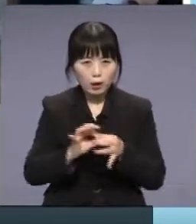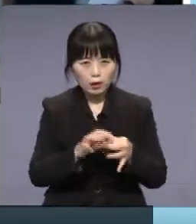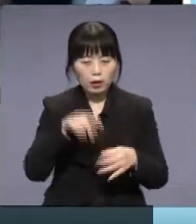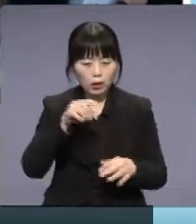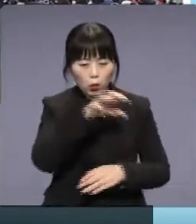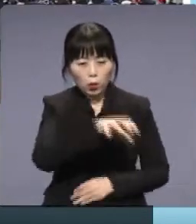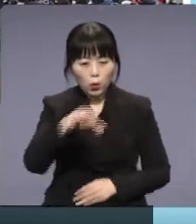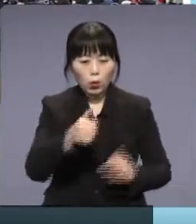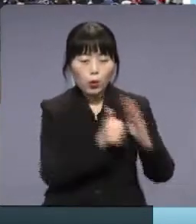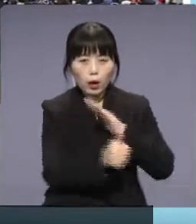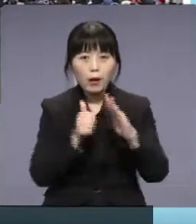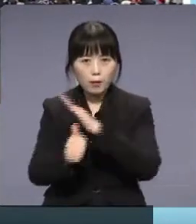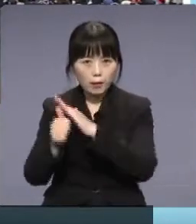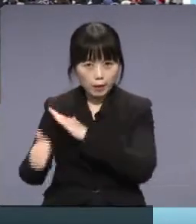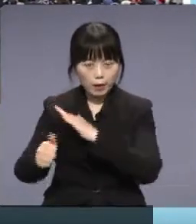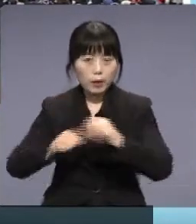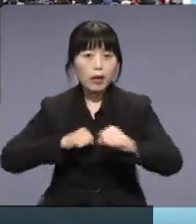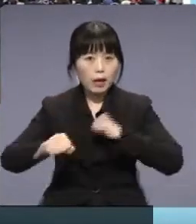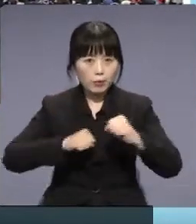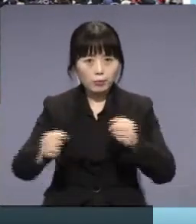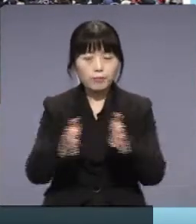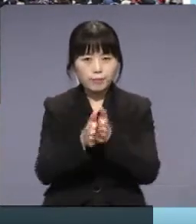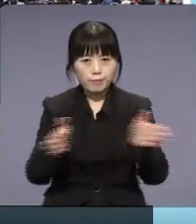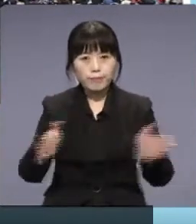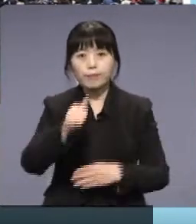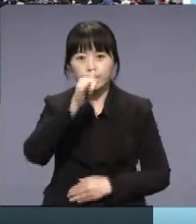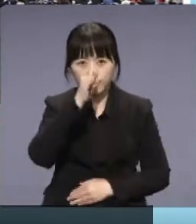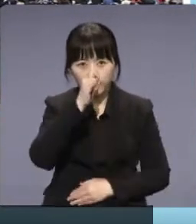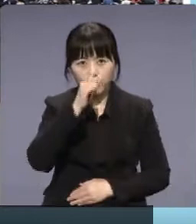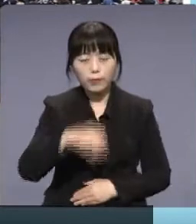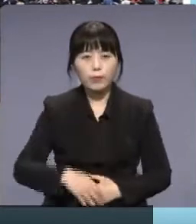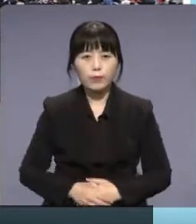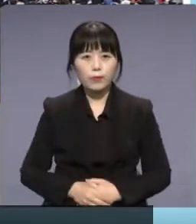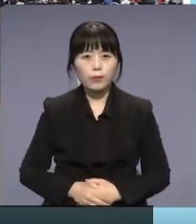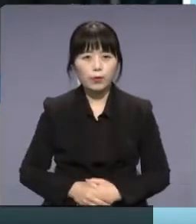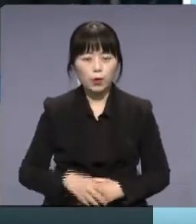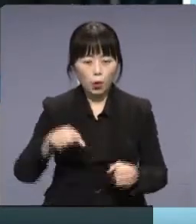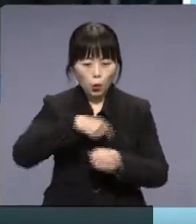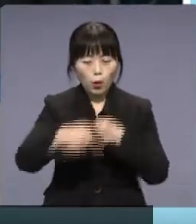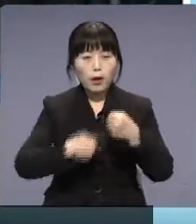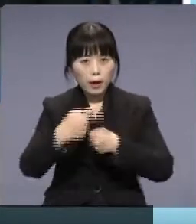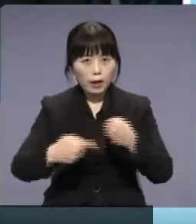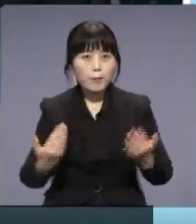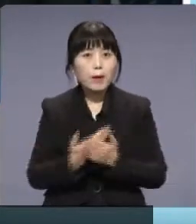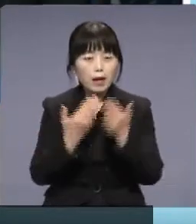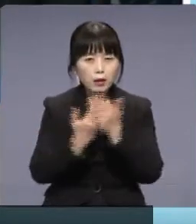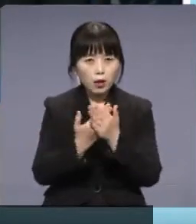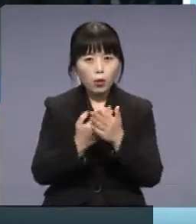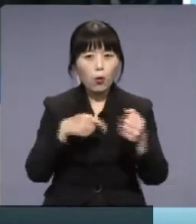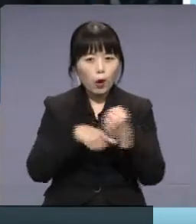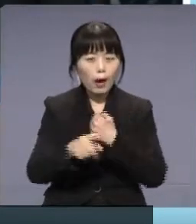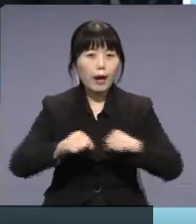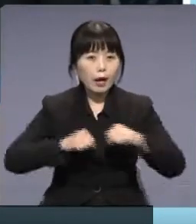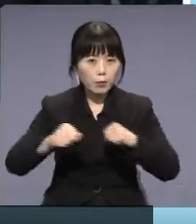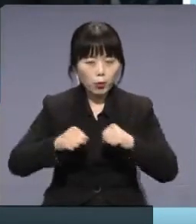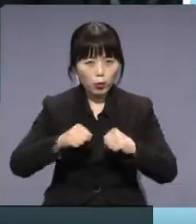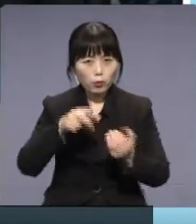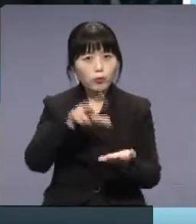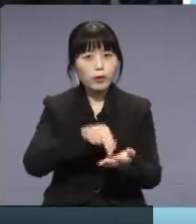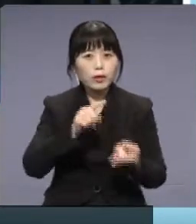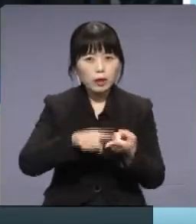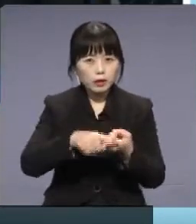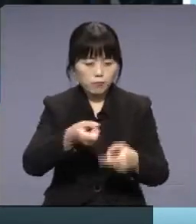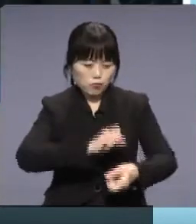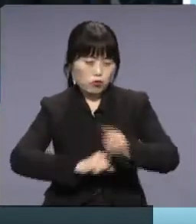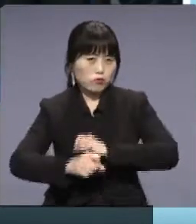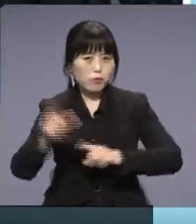곳들을 다니면서 그런 행보를 처음으로 시작을 했었고, 그리고 뭐 원자력 발전이나 뭐 이런 과학 기술과 관련된 이슈들에 대해서